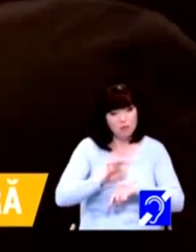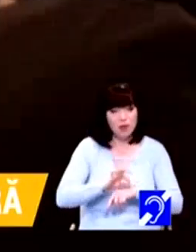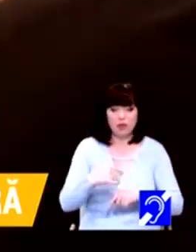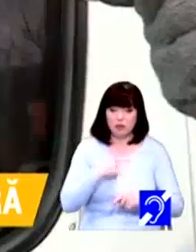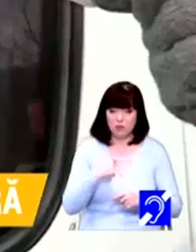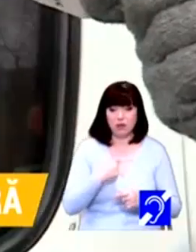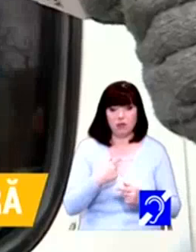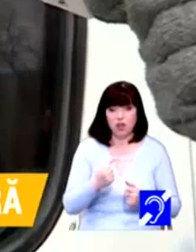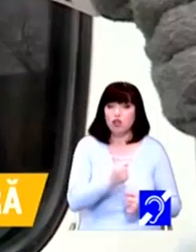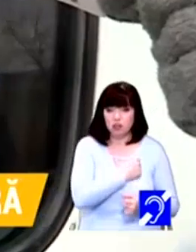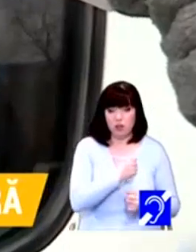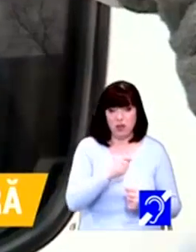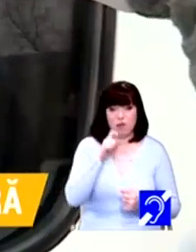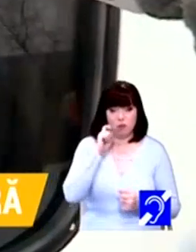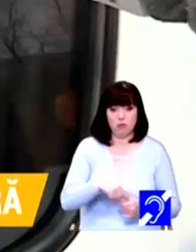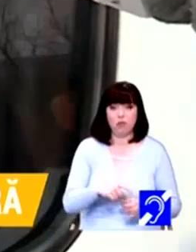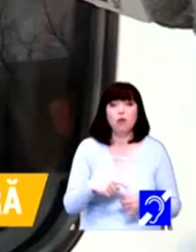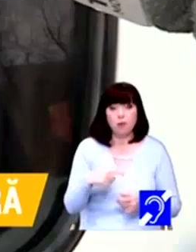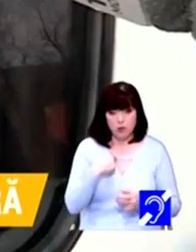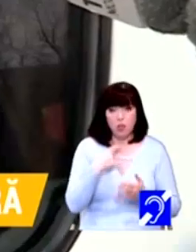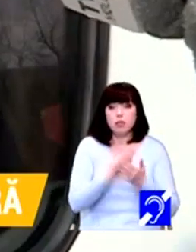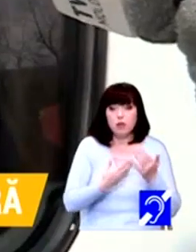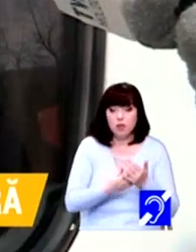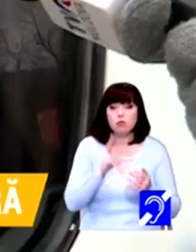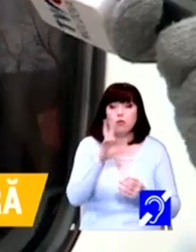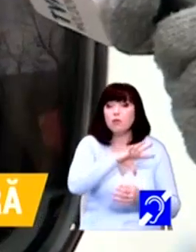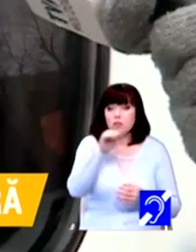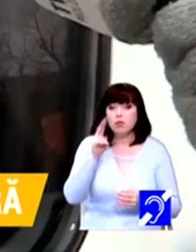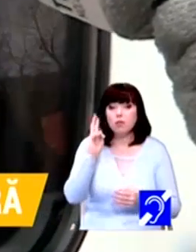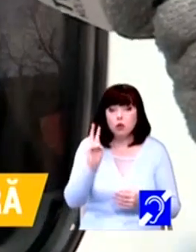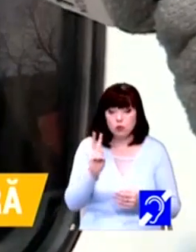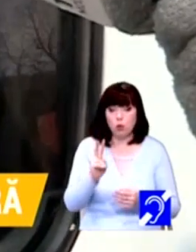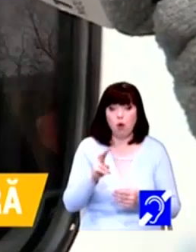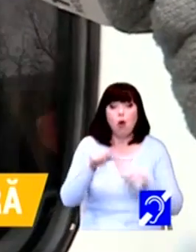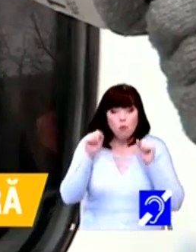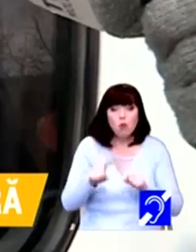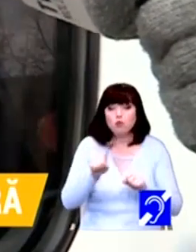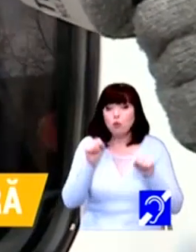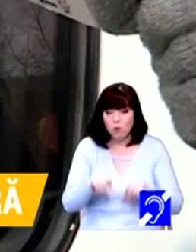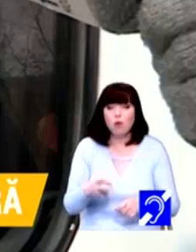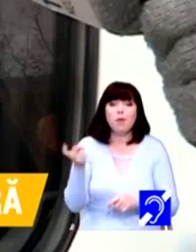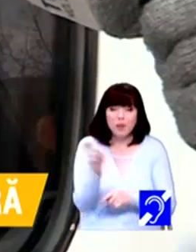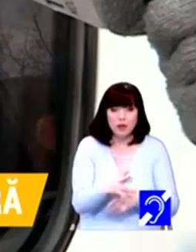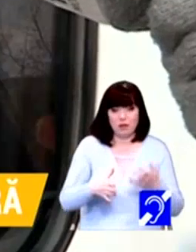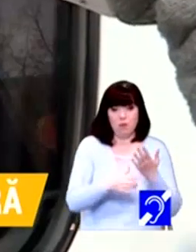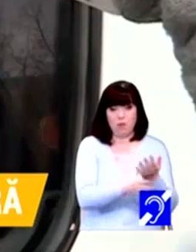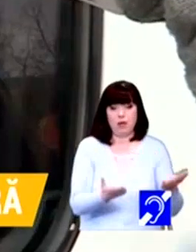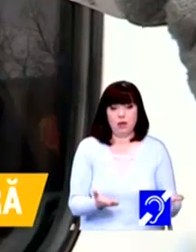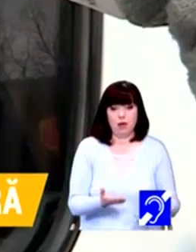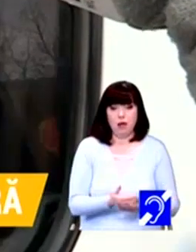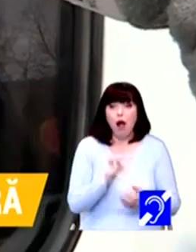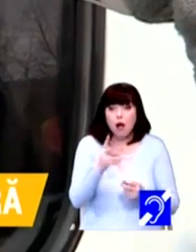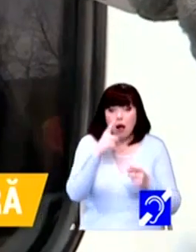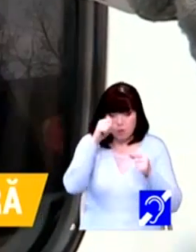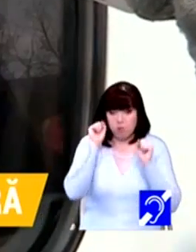pentru frații noștri. Sugerez la tăt să vii să ajute ce poate. Noi acum putem, așa ajutăm, trebuie de ajutat, este poporul nostru.